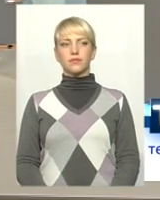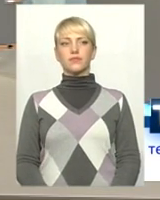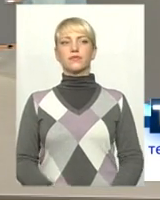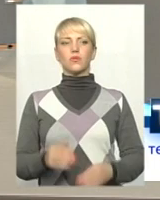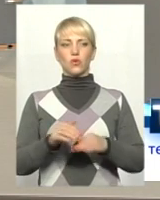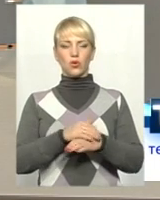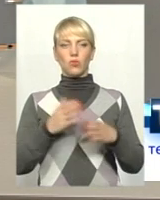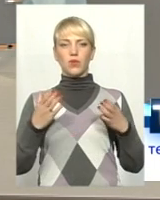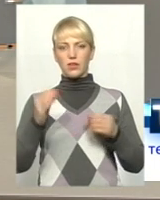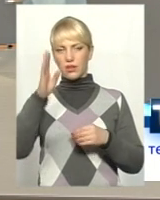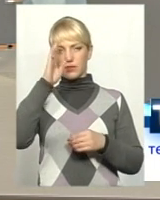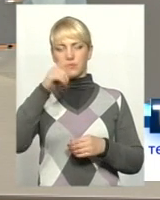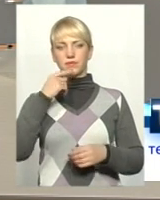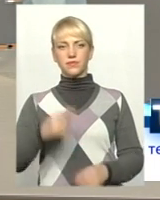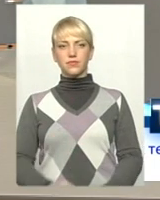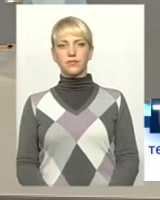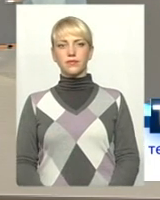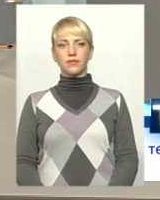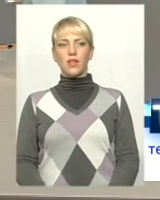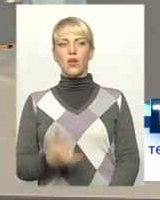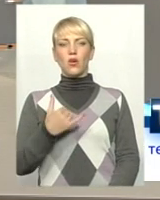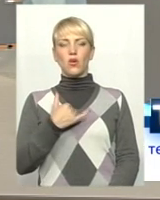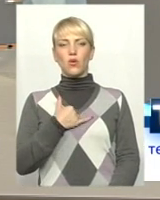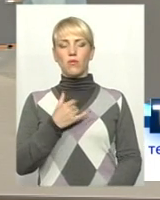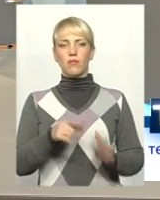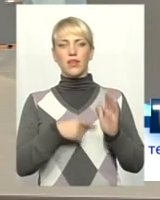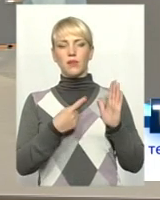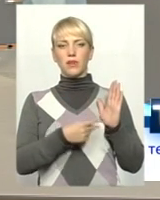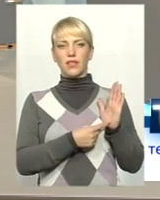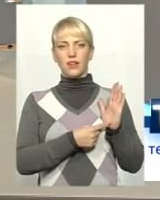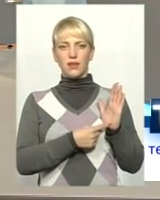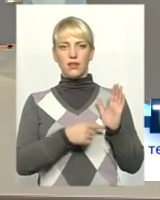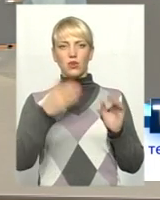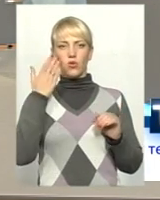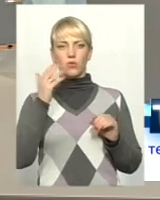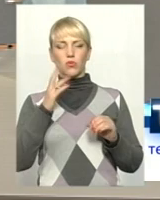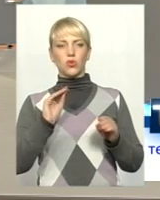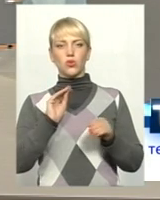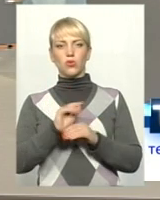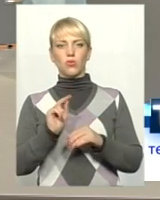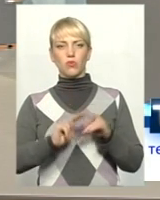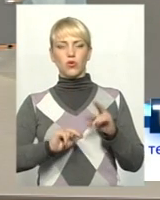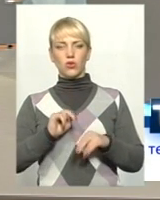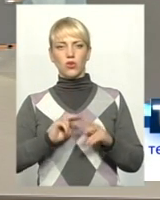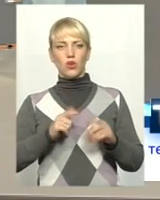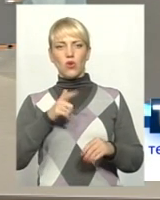Доброго дня. Доброго здоров'я. У мене це питання. Коли буде добудована дорога від